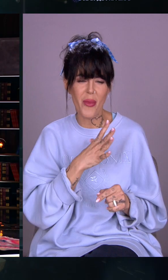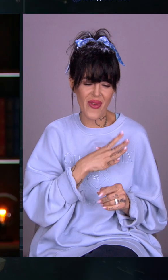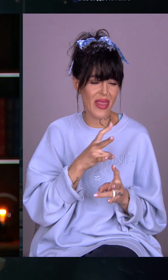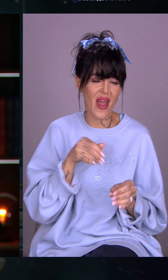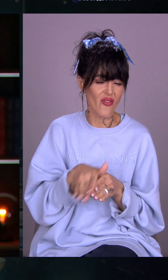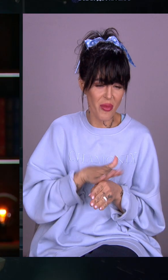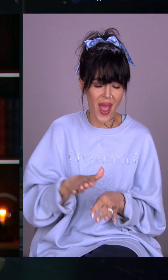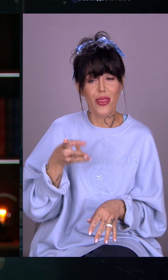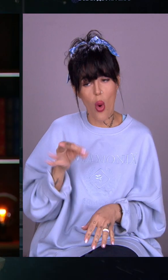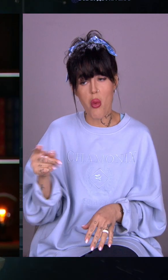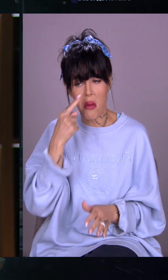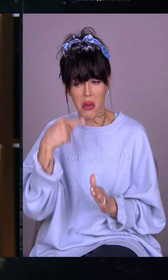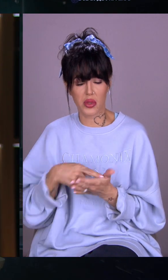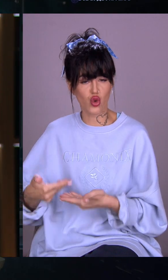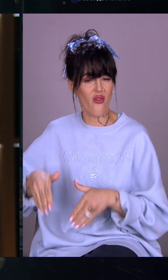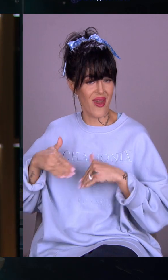менше.